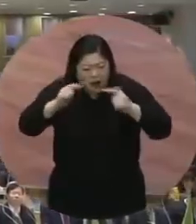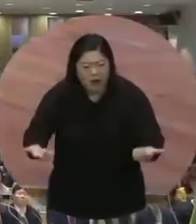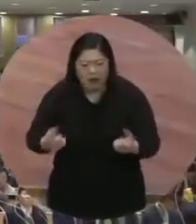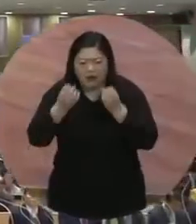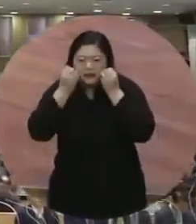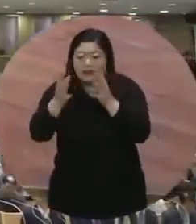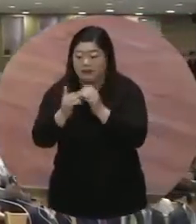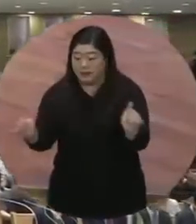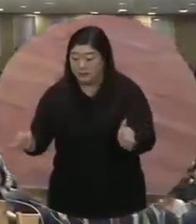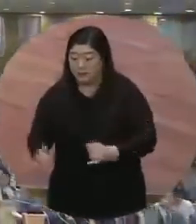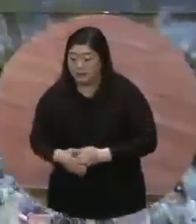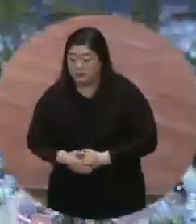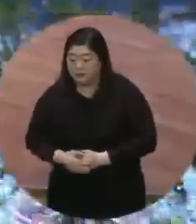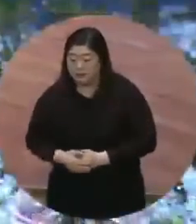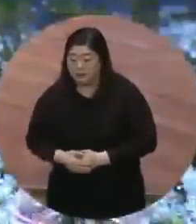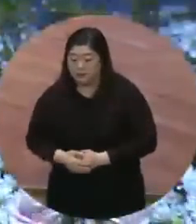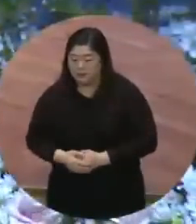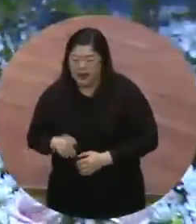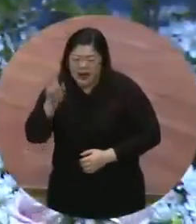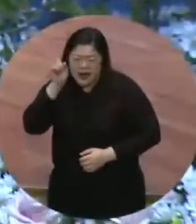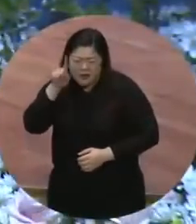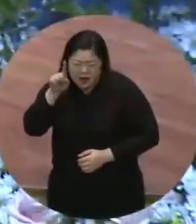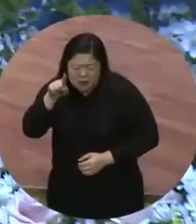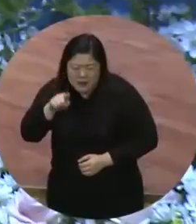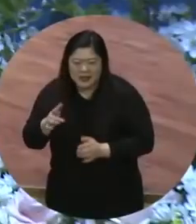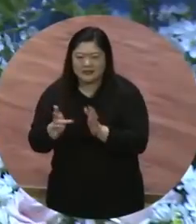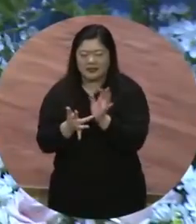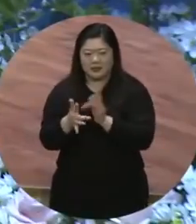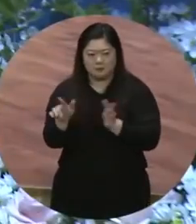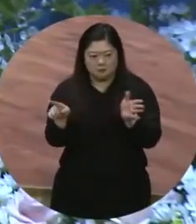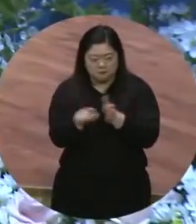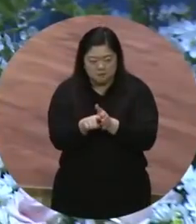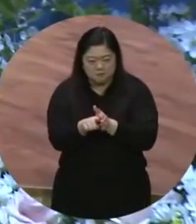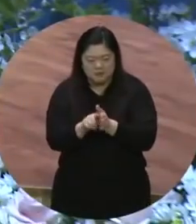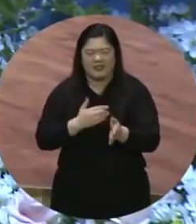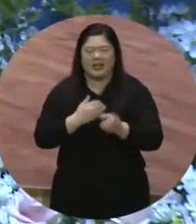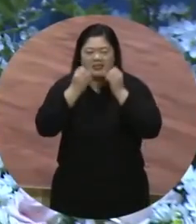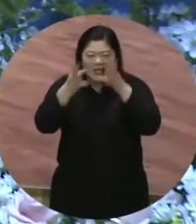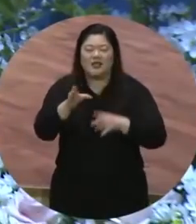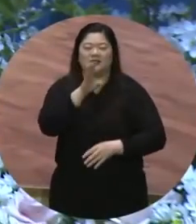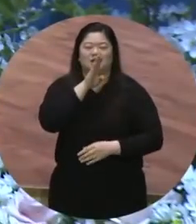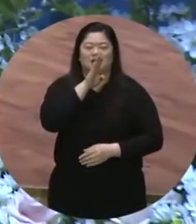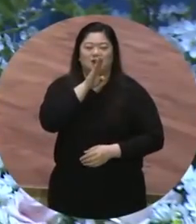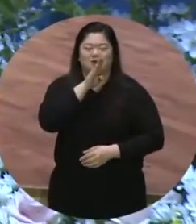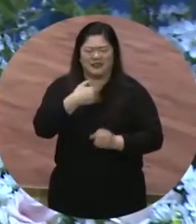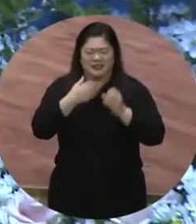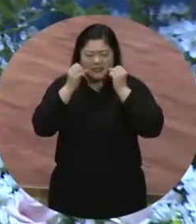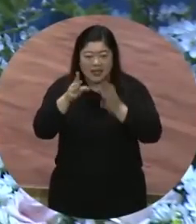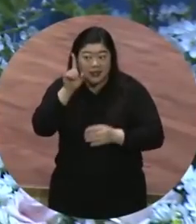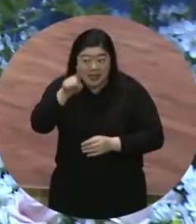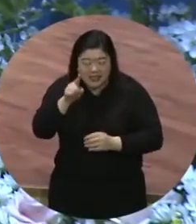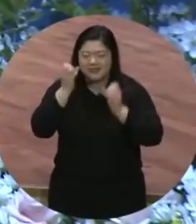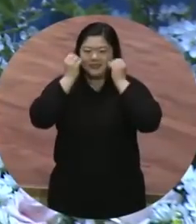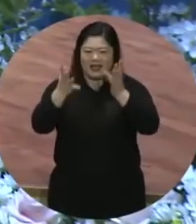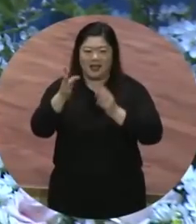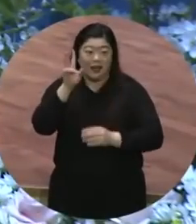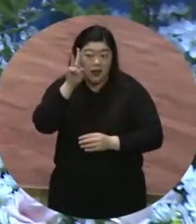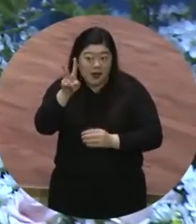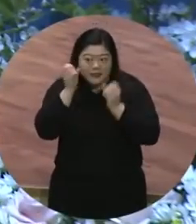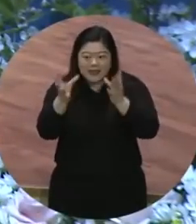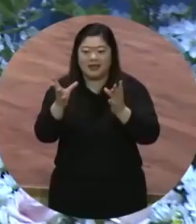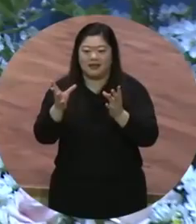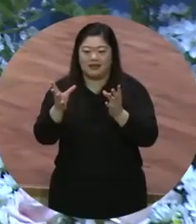사람은요, 매일매일 주 안에서 새로운 사람이에요. 새 삶을 입으라. 새로운